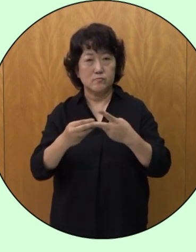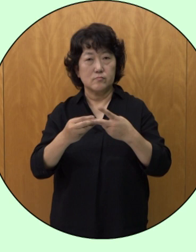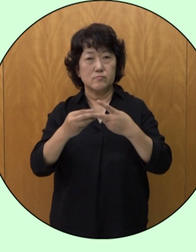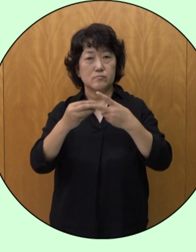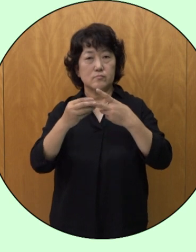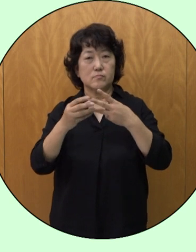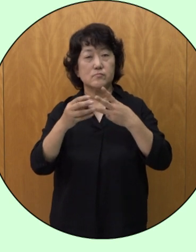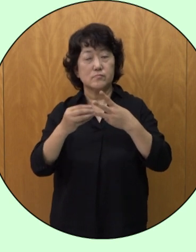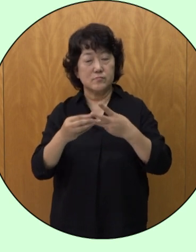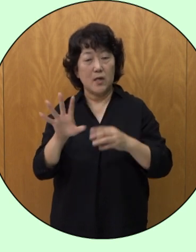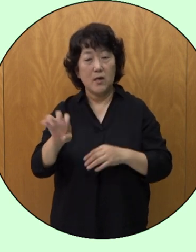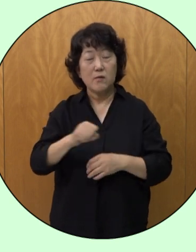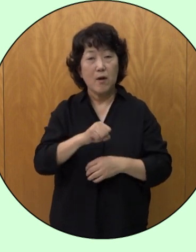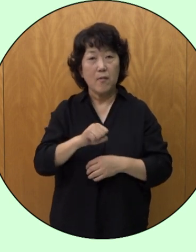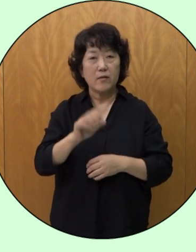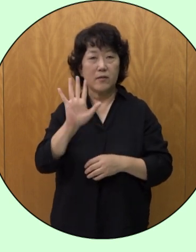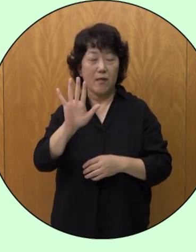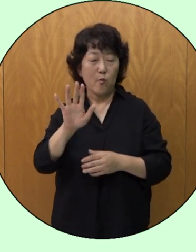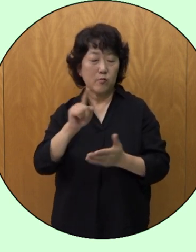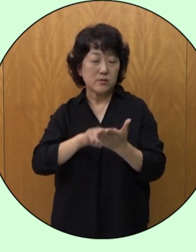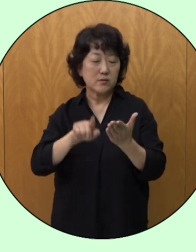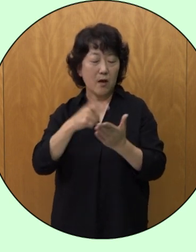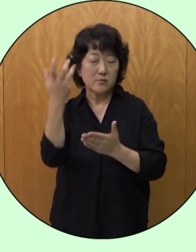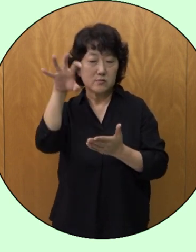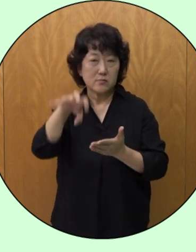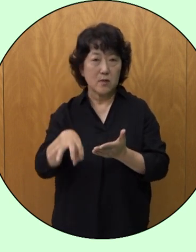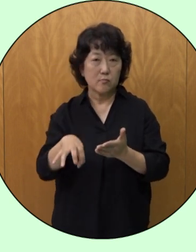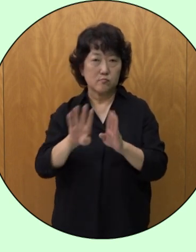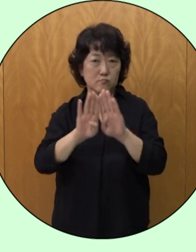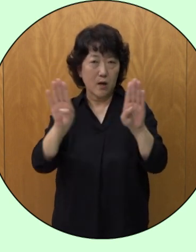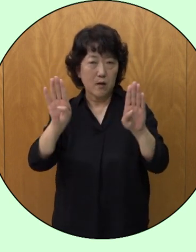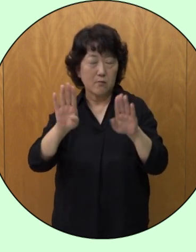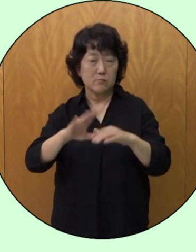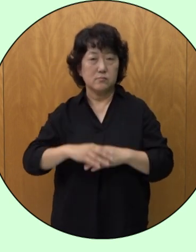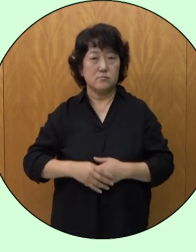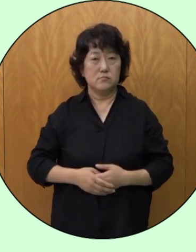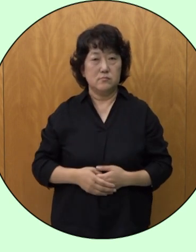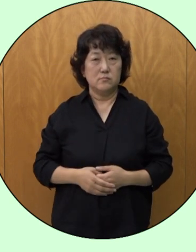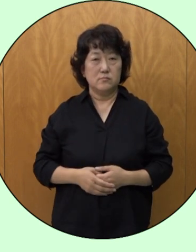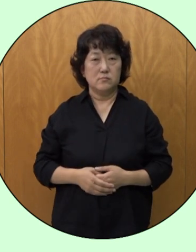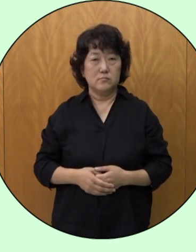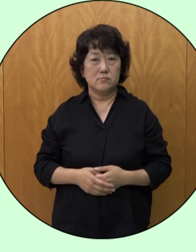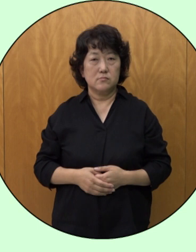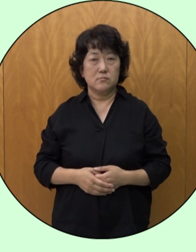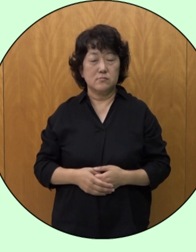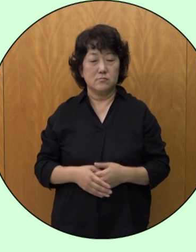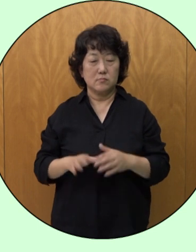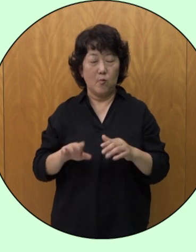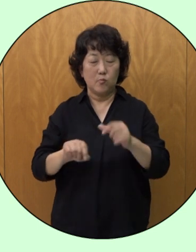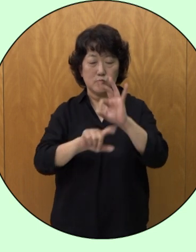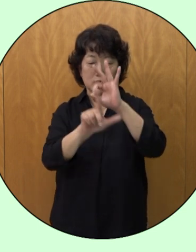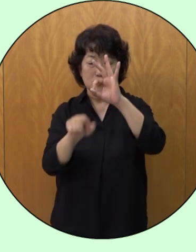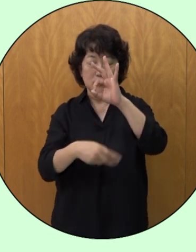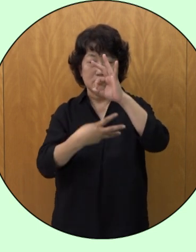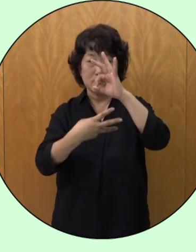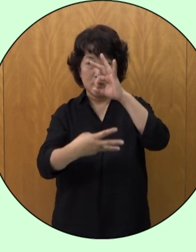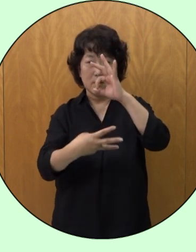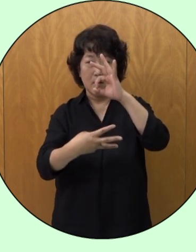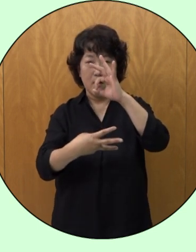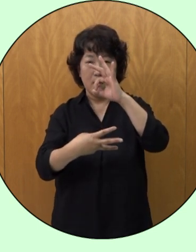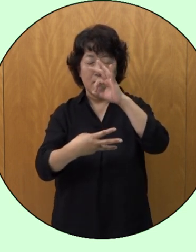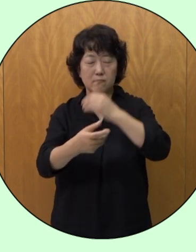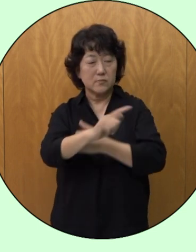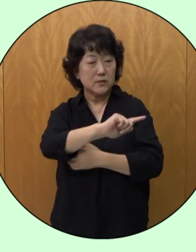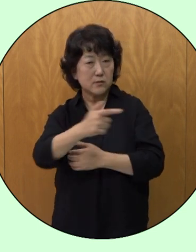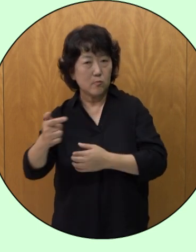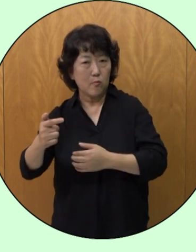の東市役所の開設についてご報告をさせていただきます。本日10月の3日、さ